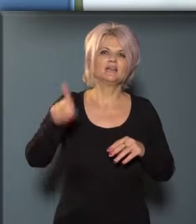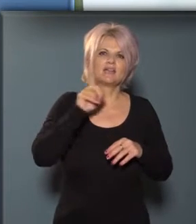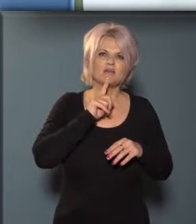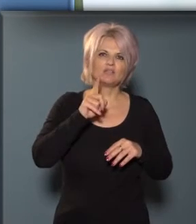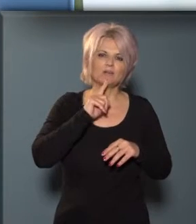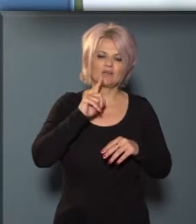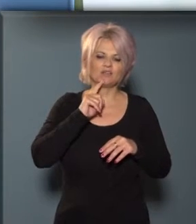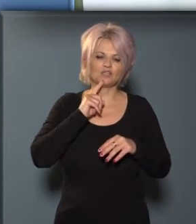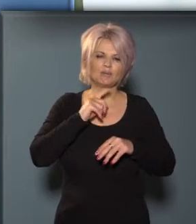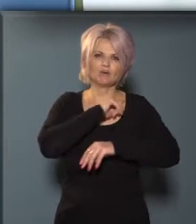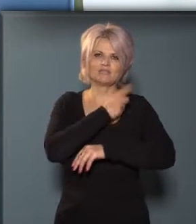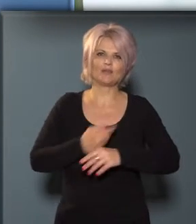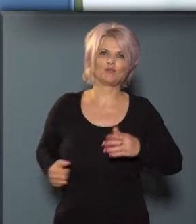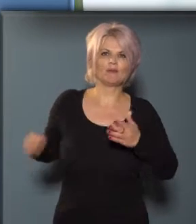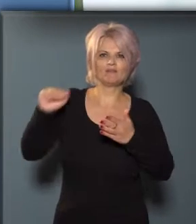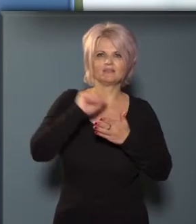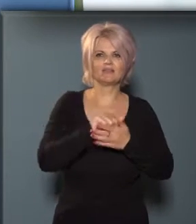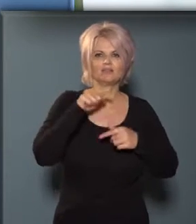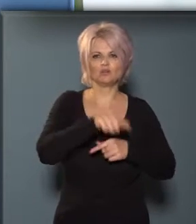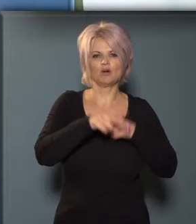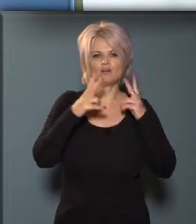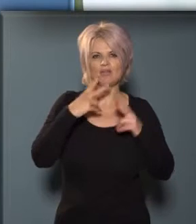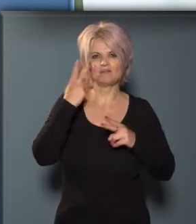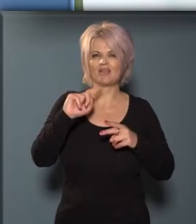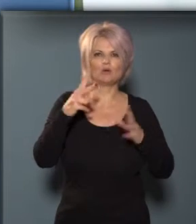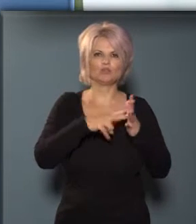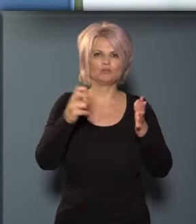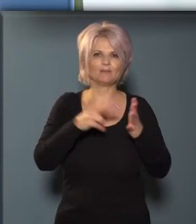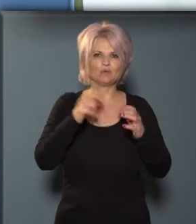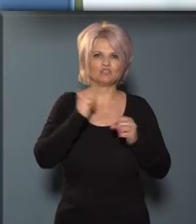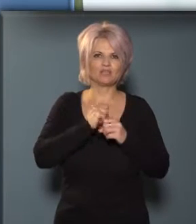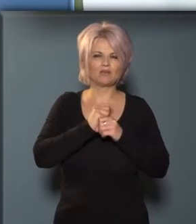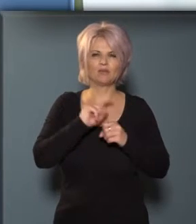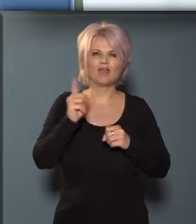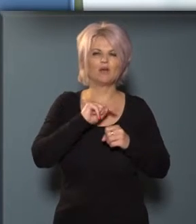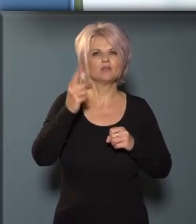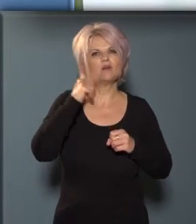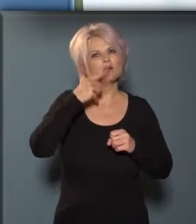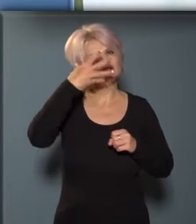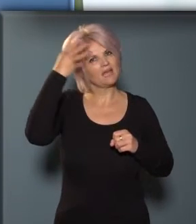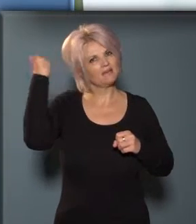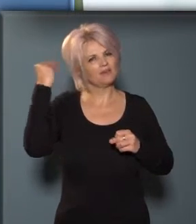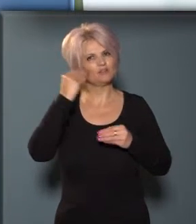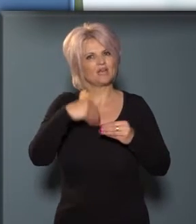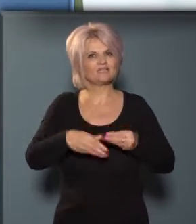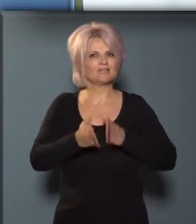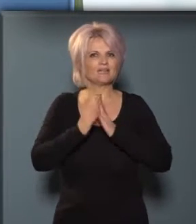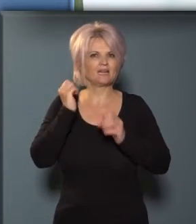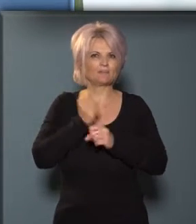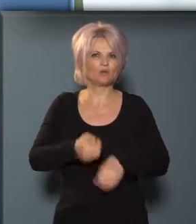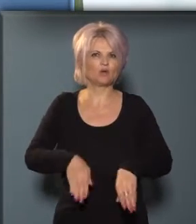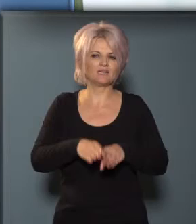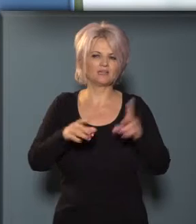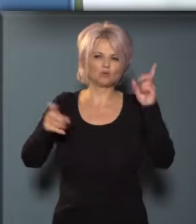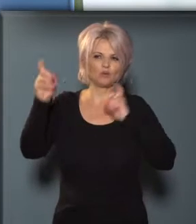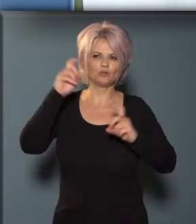az erőbefektetés, inkább arra kell figyelnem, hogy nehogy rutinból csináljam, nehogy valamit elfelejtsek, és ezért kérem a kollégáimat, hogy ők is gondolkodjanak velem,